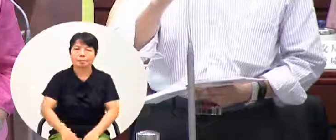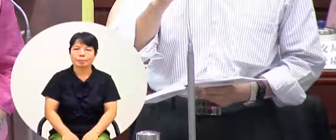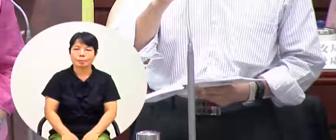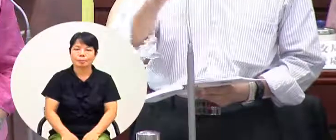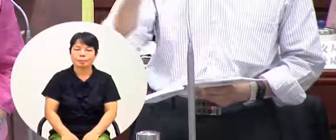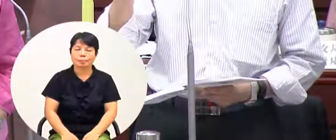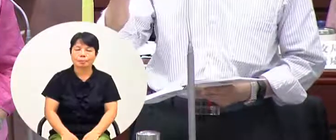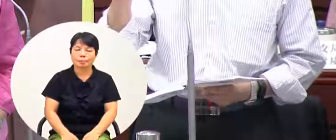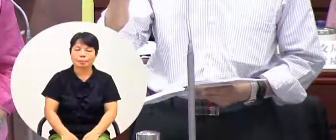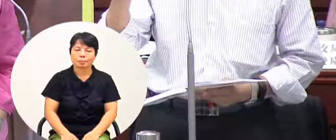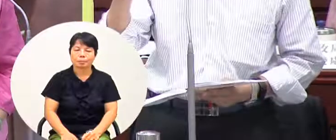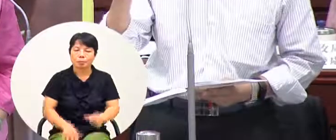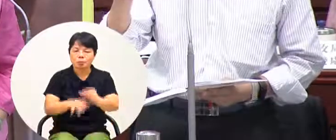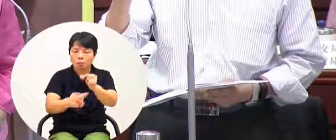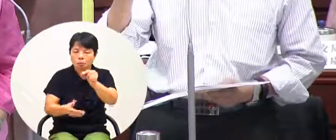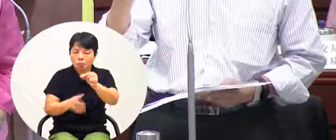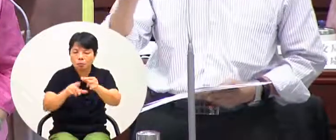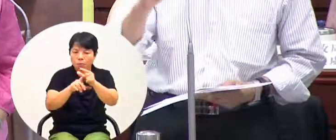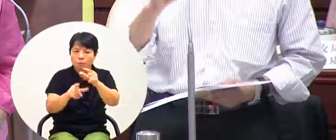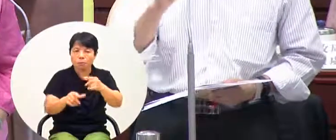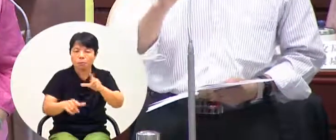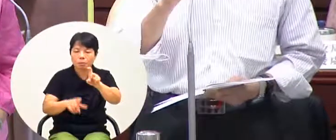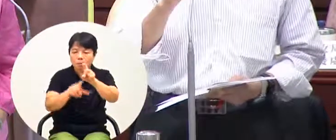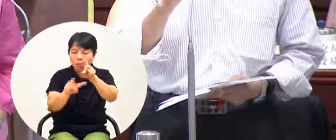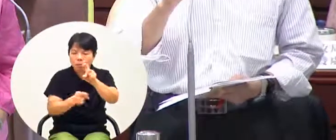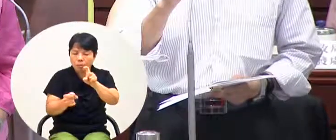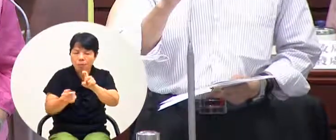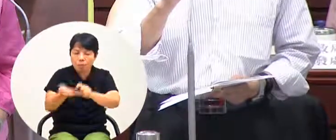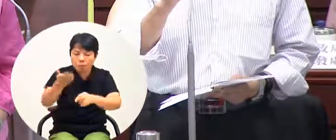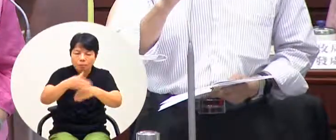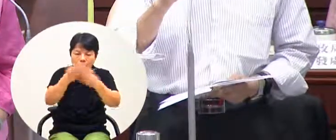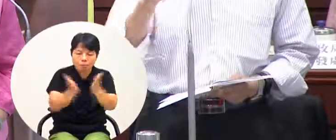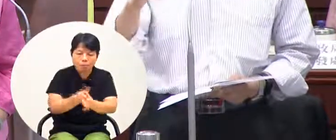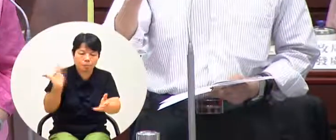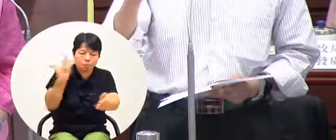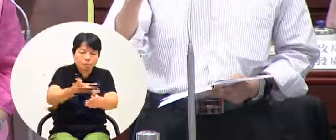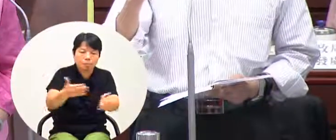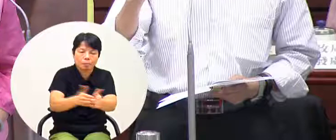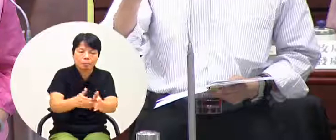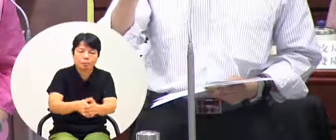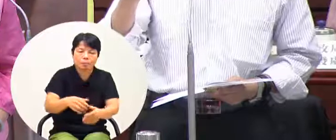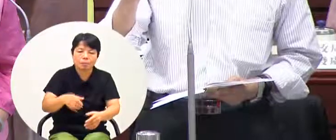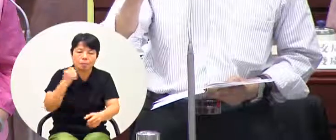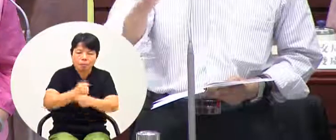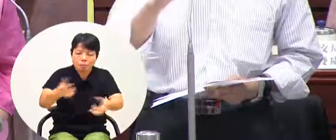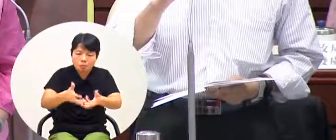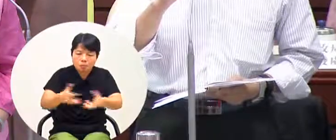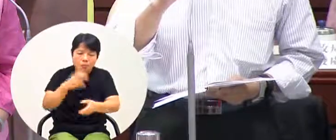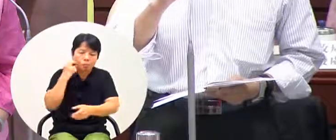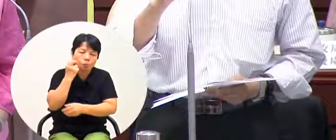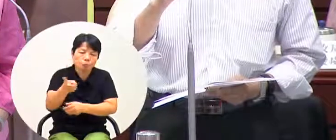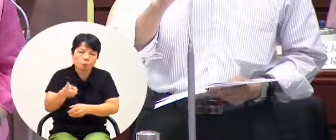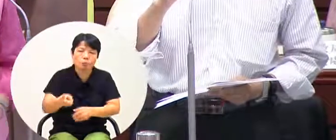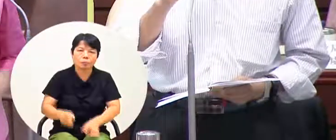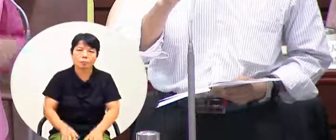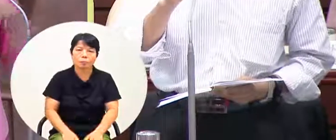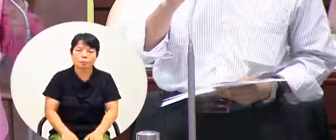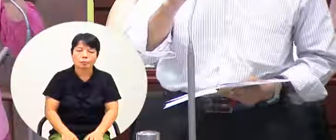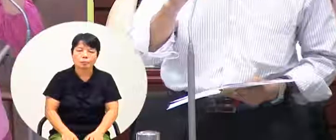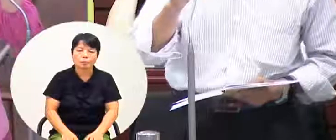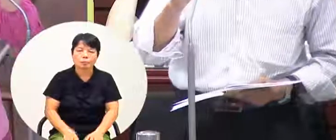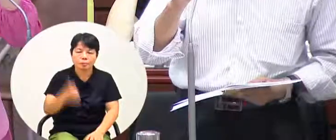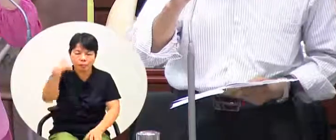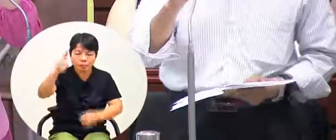初就准备发包啊，工期是两个月，所以是要赶到明年的那款春节之前一定要完工，这个我一定会